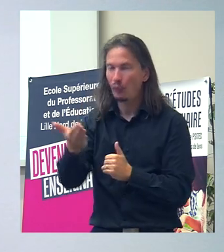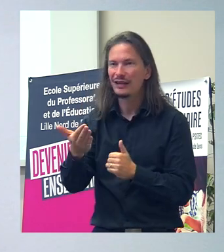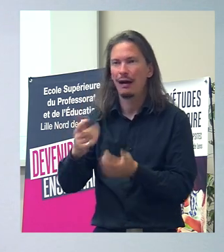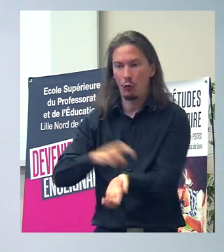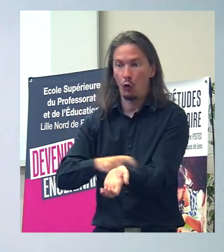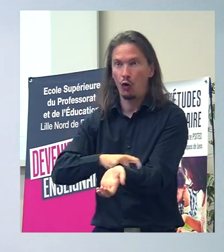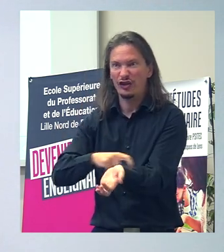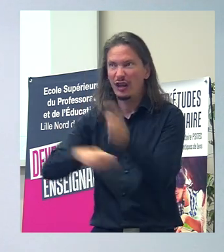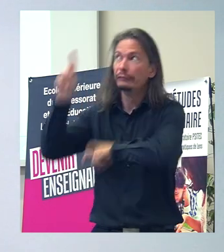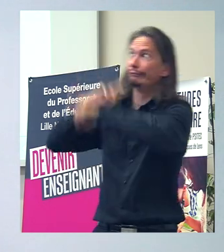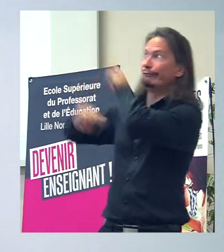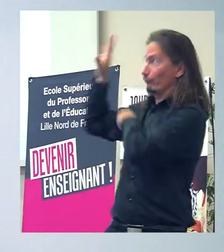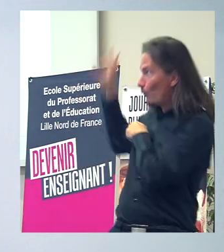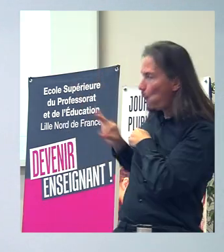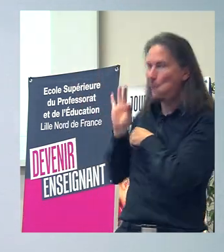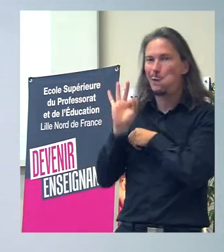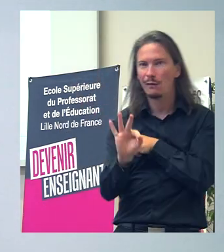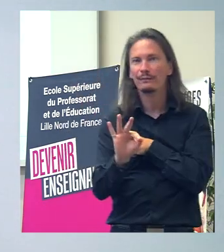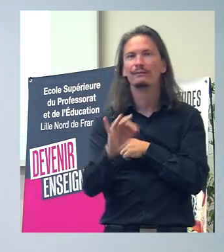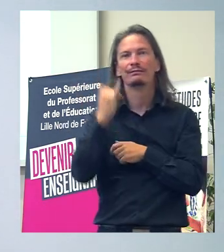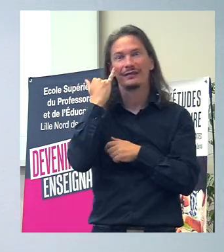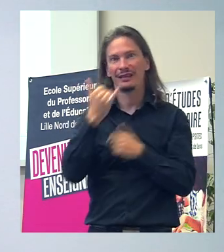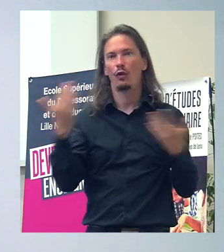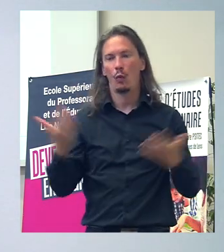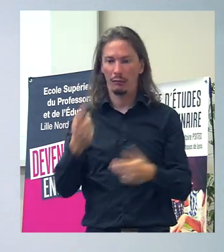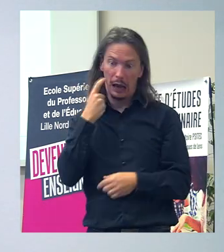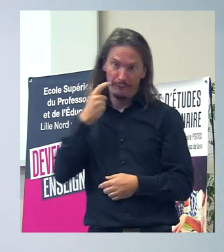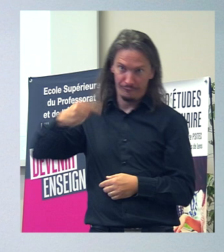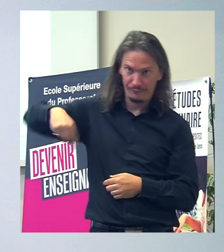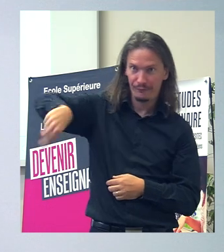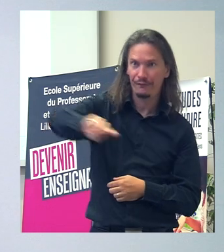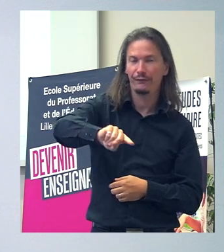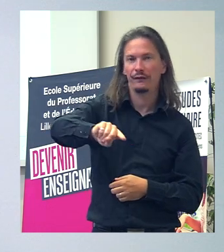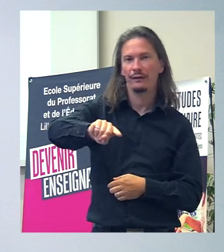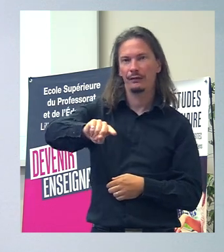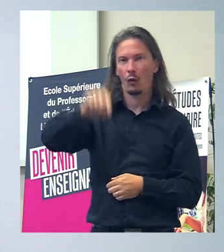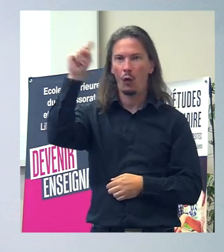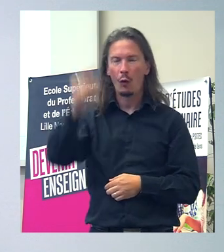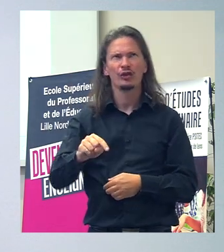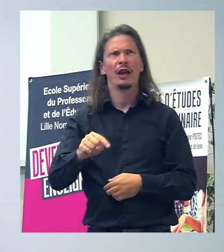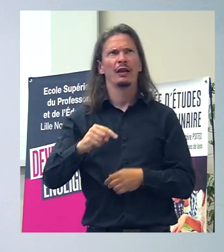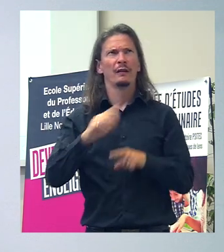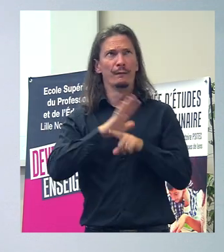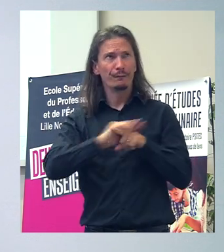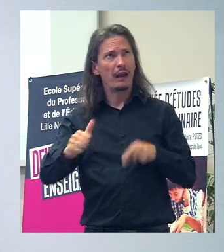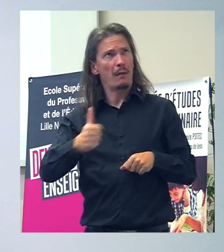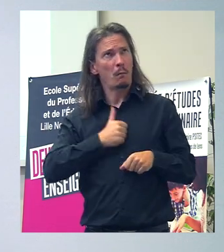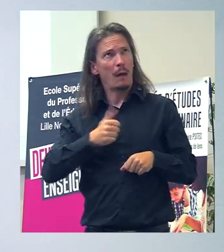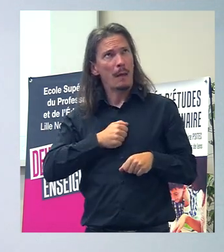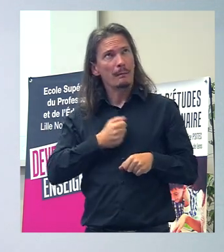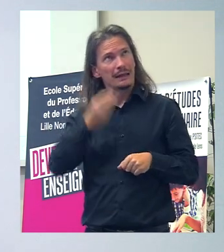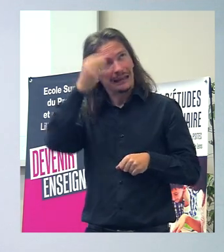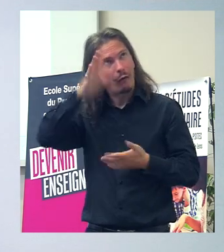vous voulez, à cette idée, en mettant les élèves devant la nécessité de produire un